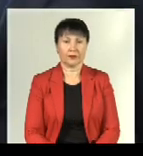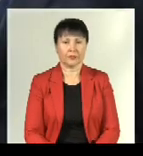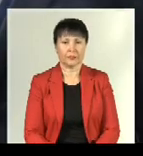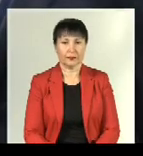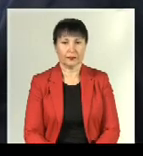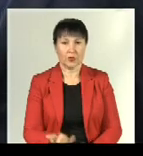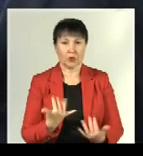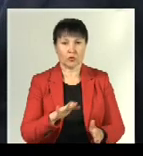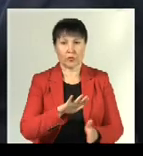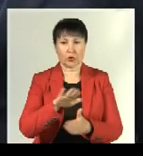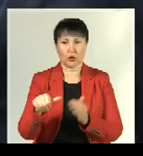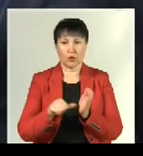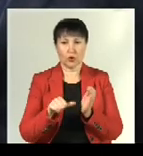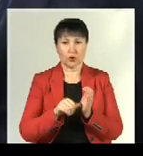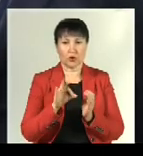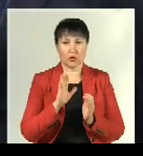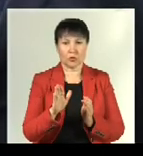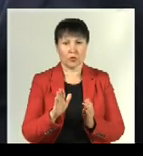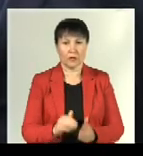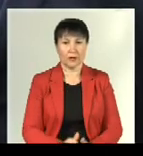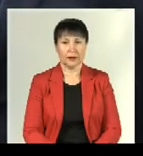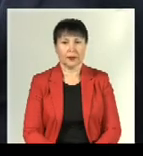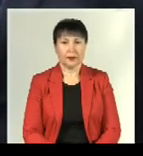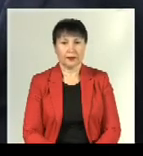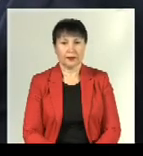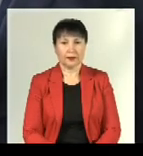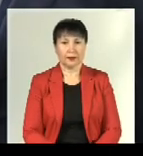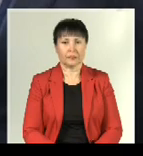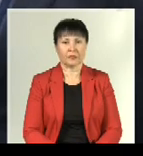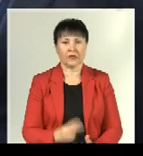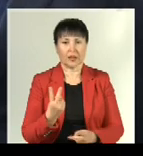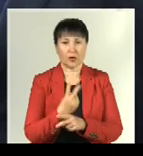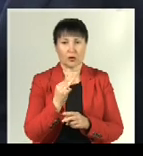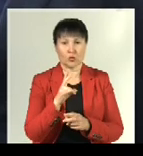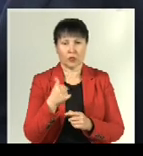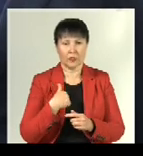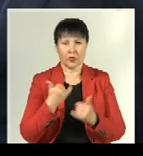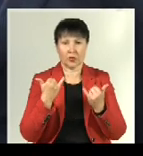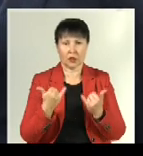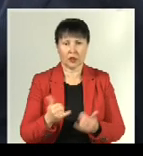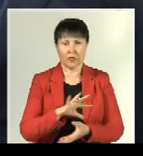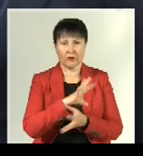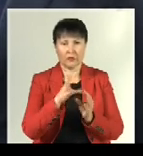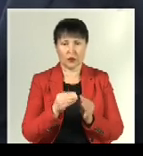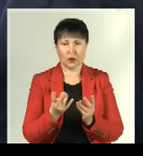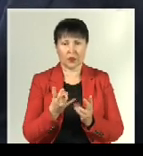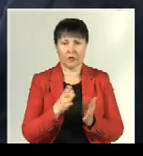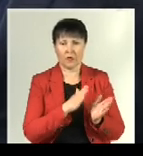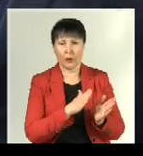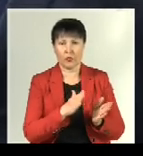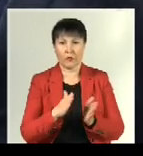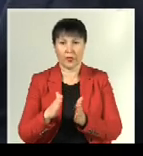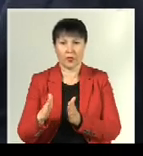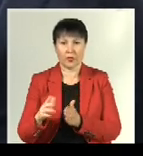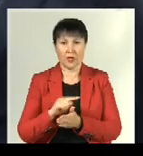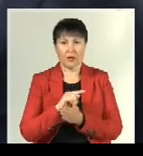Сейчас уже прошло 6 часов, или сколько? Нужно организовать горячее питание. Мы сейчас все это наладим. То есть вопрос в